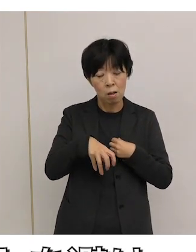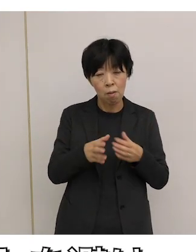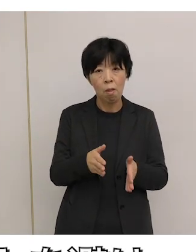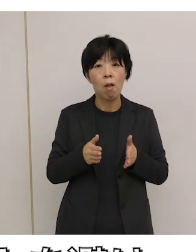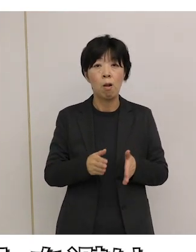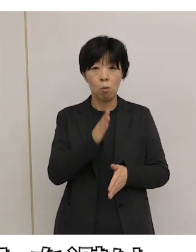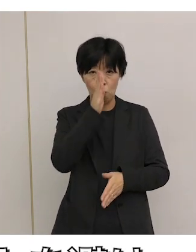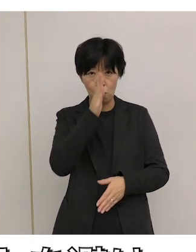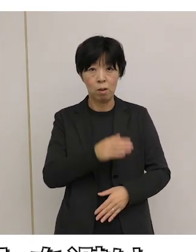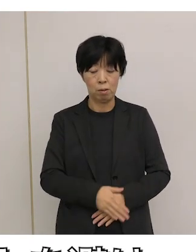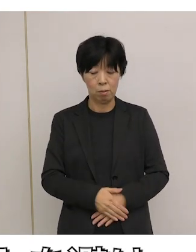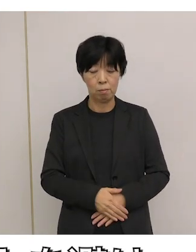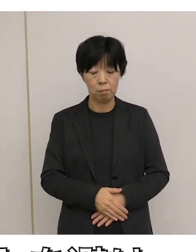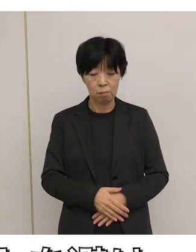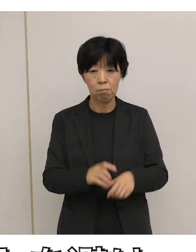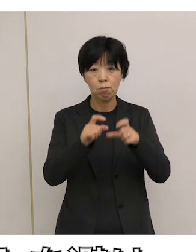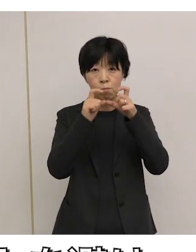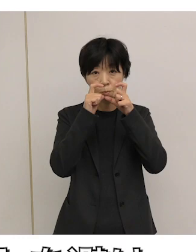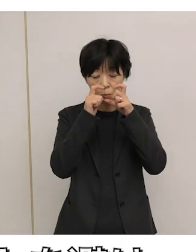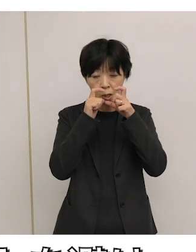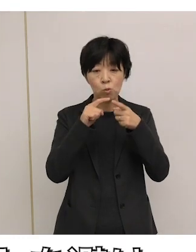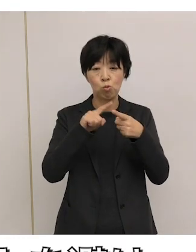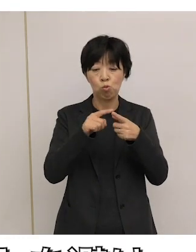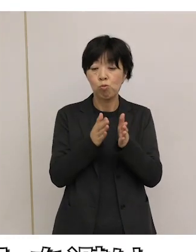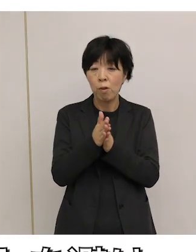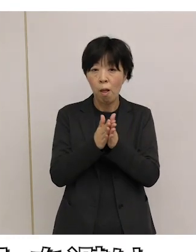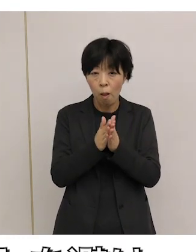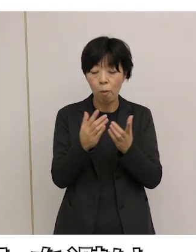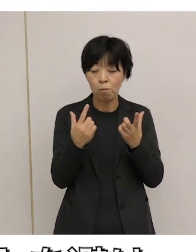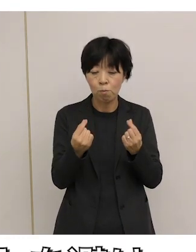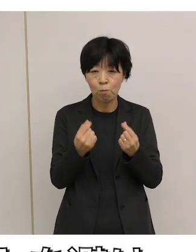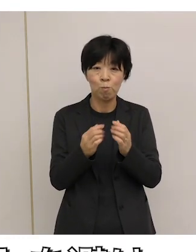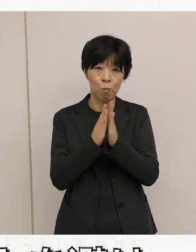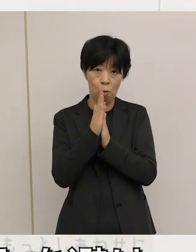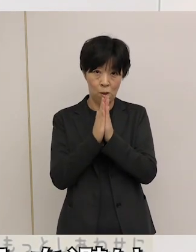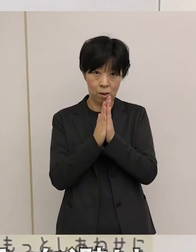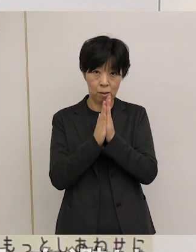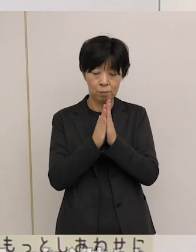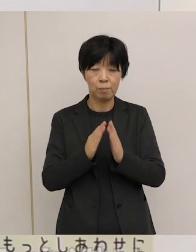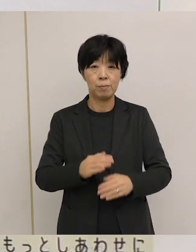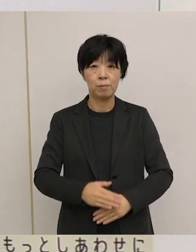面を避け、基本的な感染症対策を徹底していただきたいと思います。